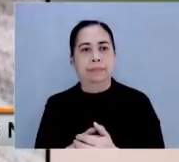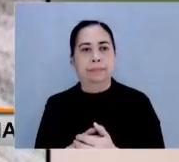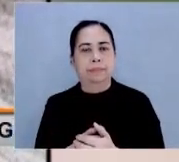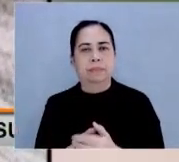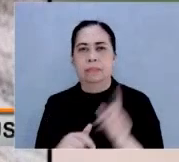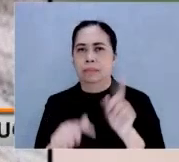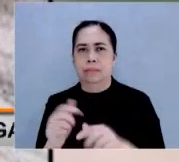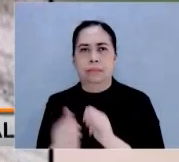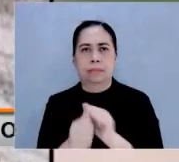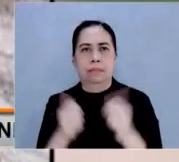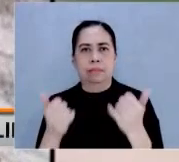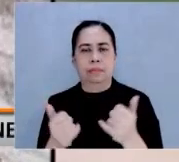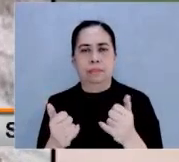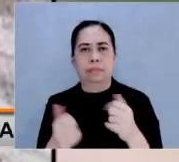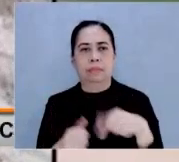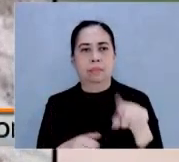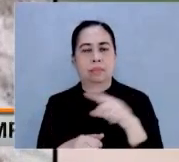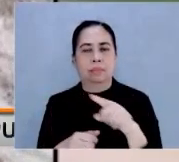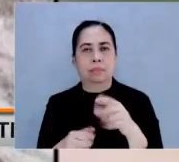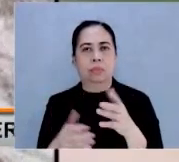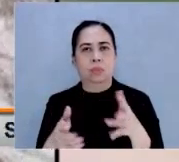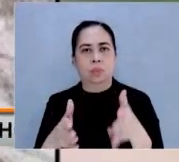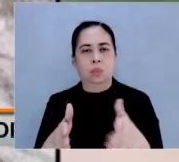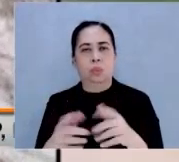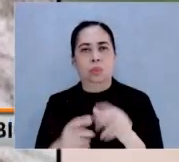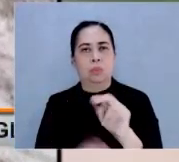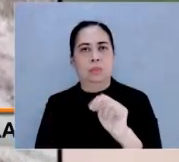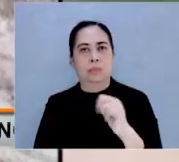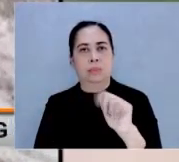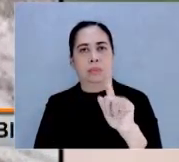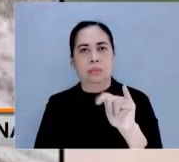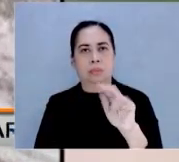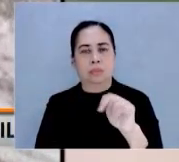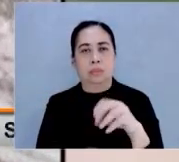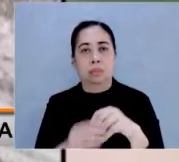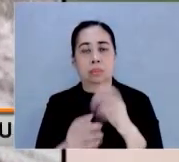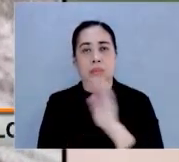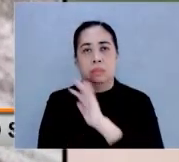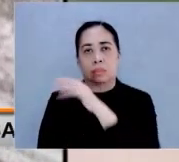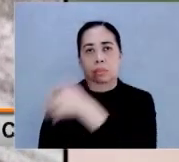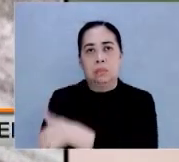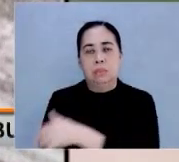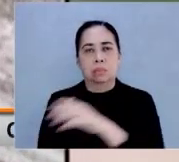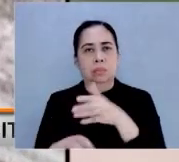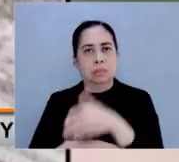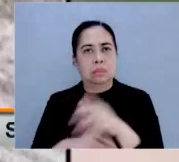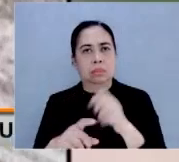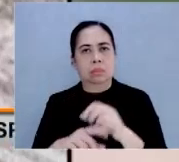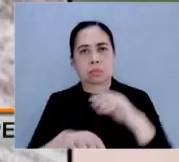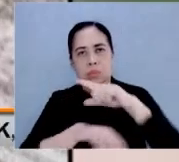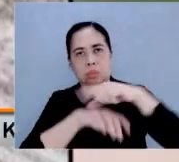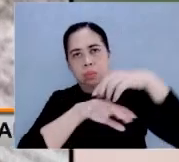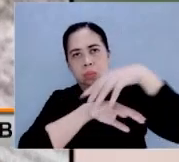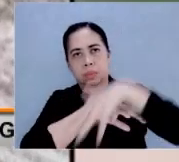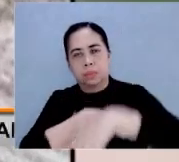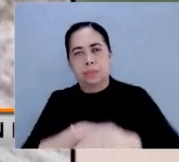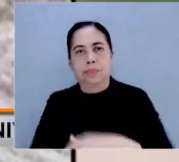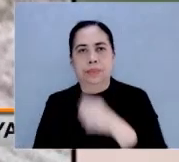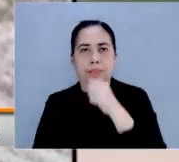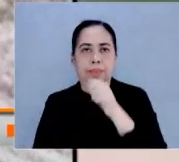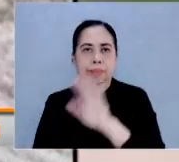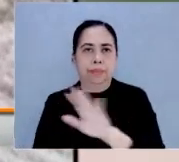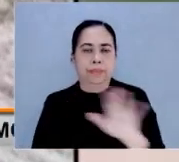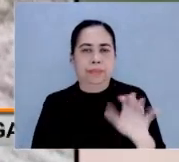madaanan ngayon ang Polasyon Eva Road sa Barangay Naguilian sa Kalanasan, Apayaw matapos ang pagguho ng lupa. Nagbabalita mula sa